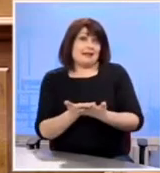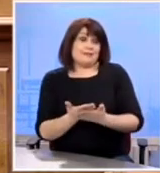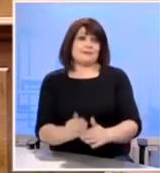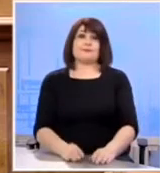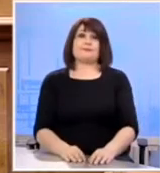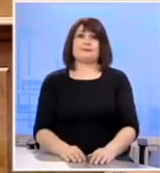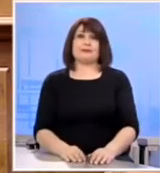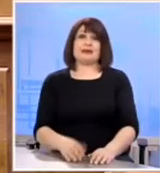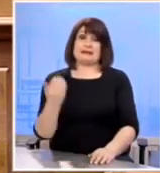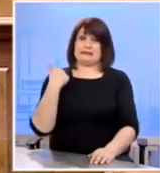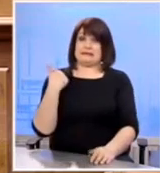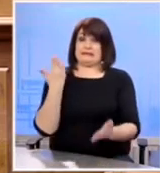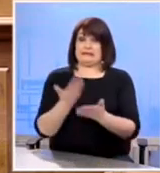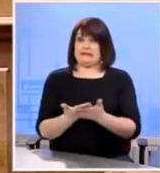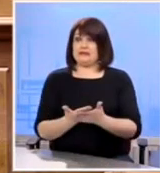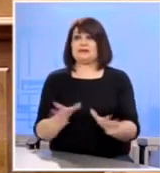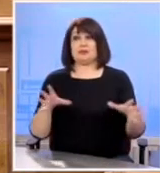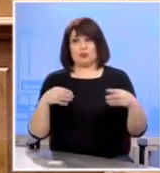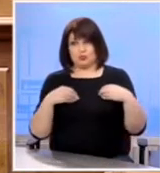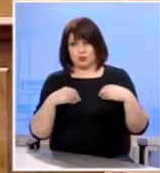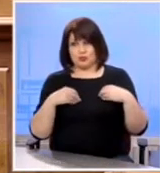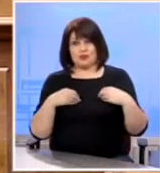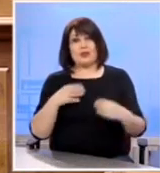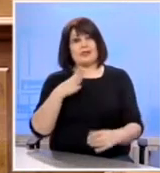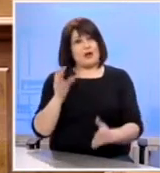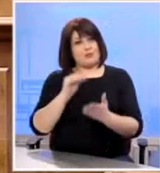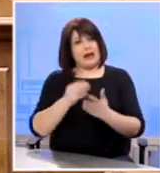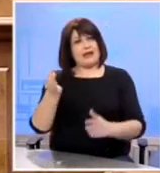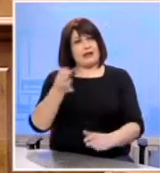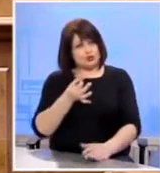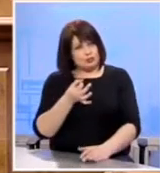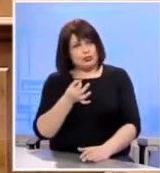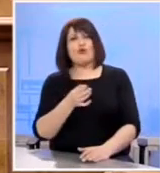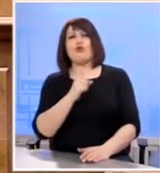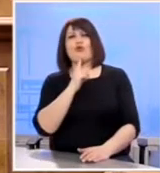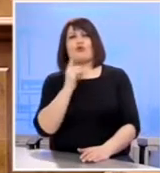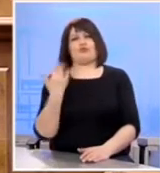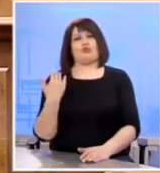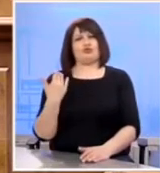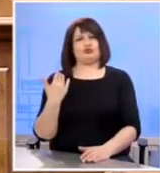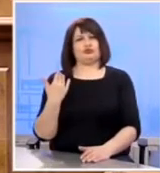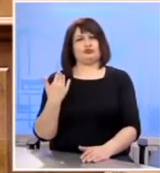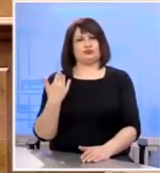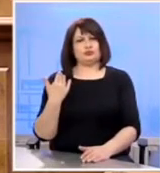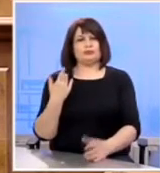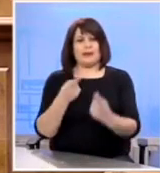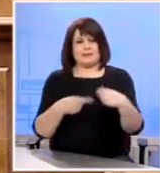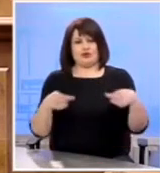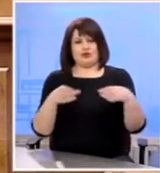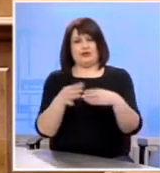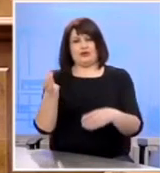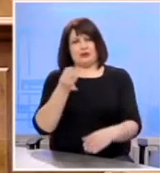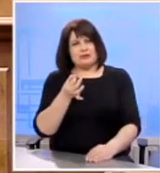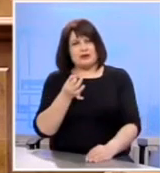Ταυτόχρονα εισηγήθηκε και κάναμε δεκτή, και αυτό θα ήθελα για άλλη μια φορά να το σημειώσω, όπως το σημείωσα και στην πρώτη μου ομιλία αλλά και στην Επιτροπή,